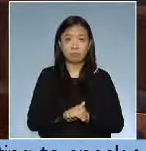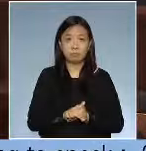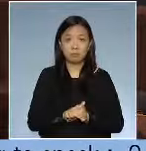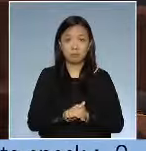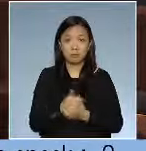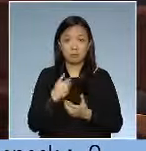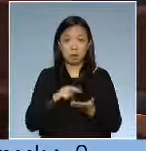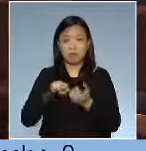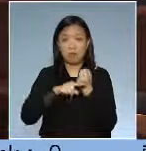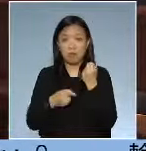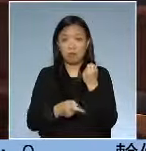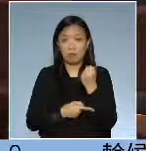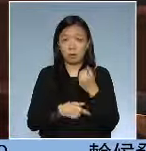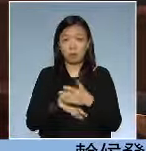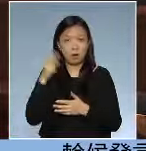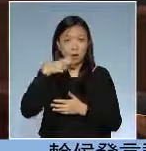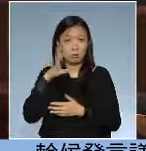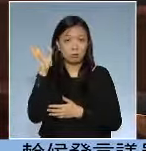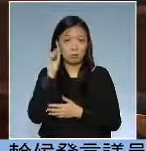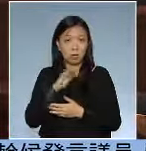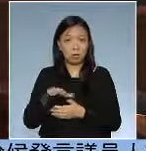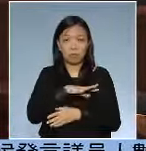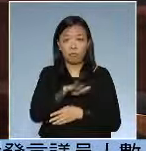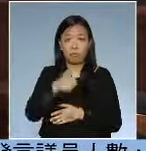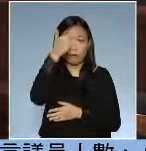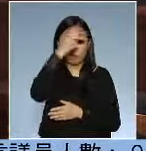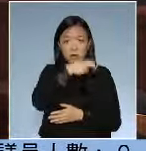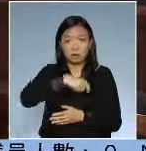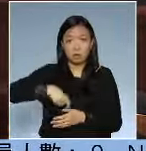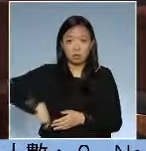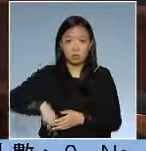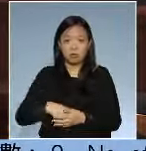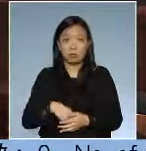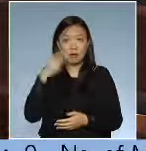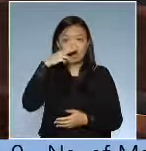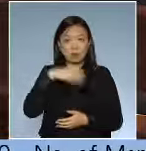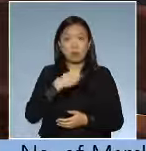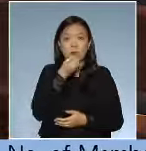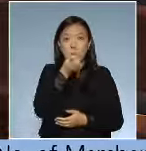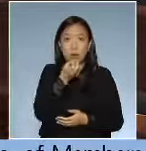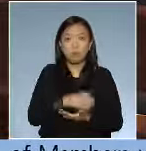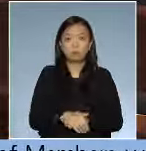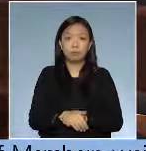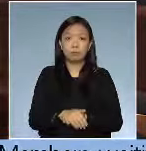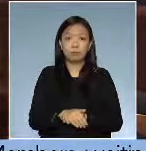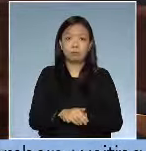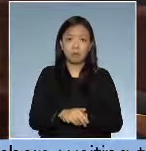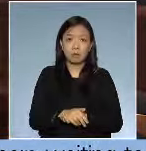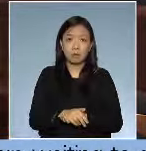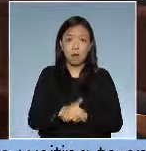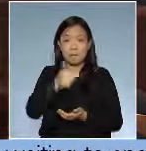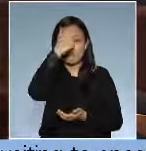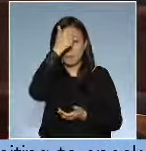會咧，經常都聽到泛民反對派嘅議員咧，就係滿口都係成日都係提住嚇民主、公義、文